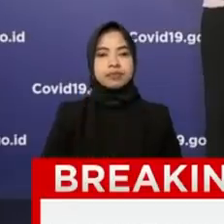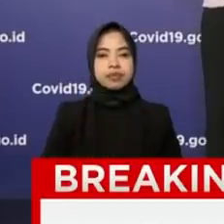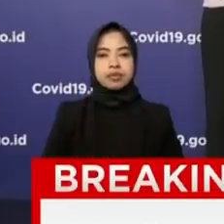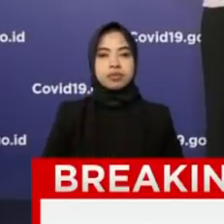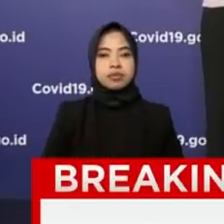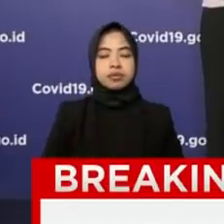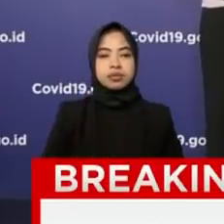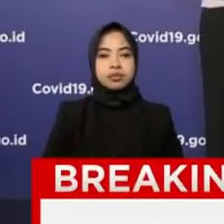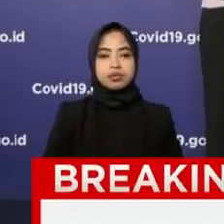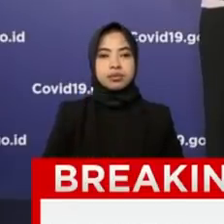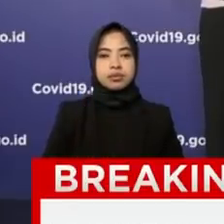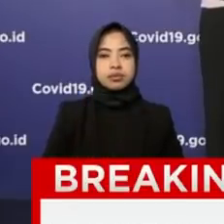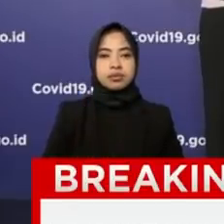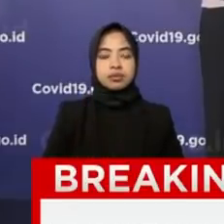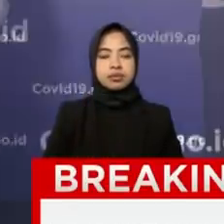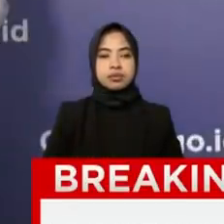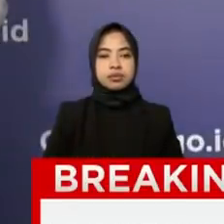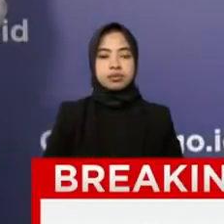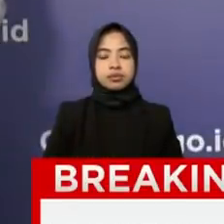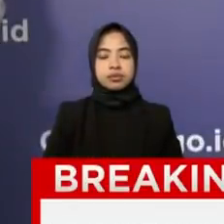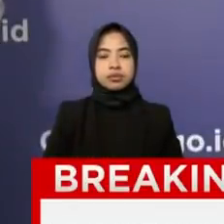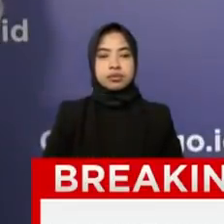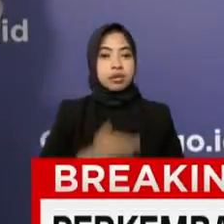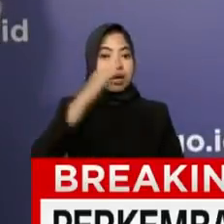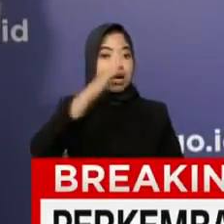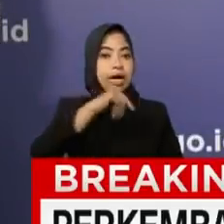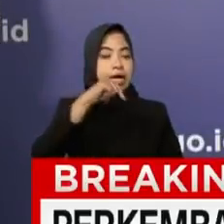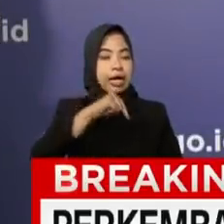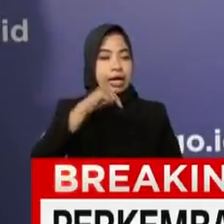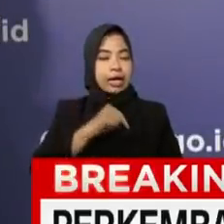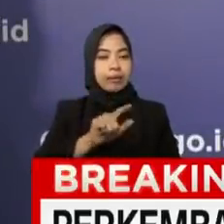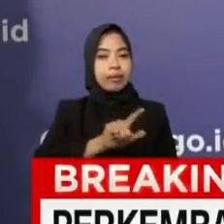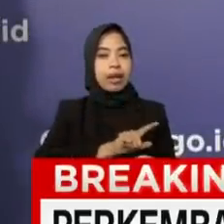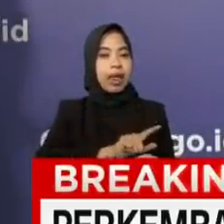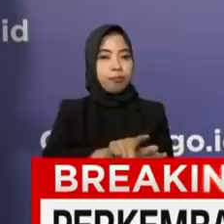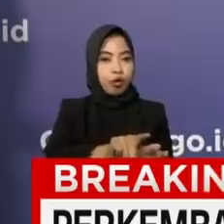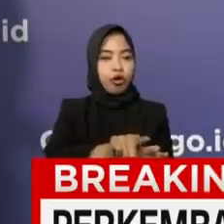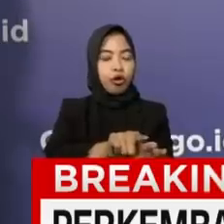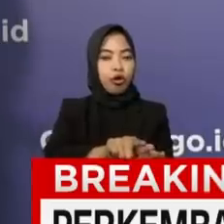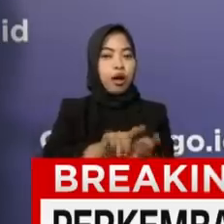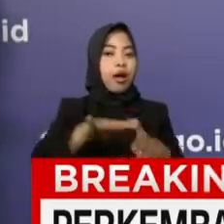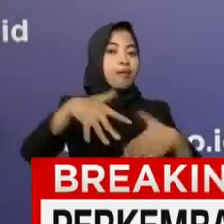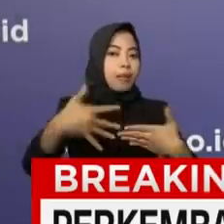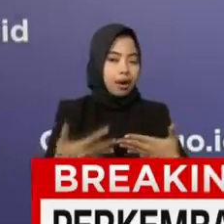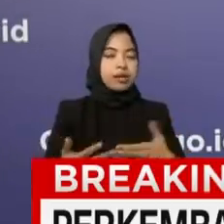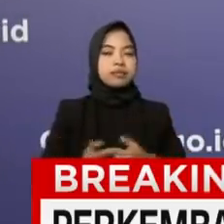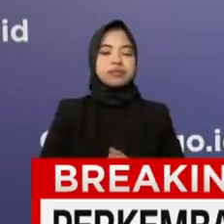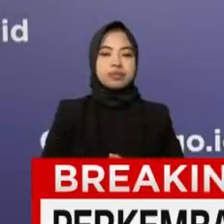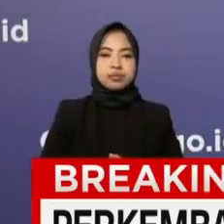Hai saudara-saudara Hari ini kita akan kembali melaporkan tentang